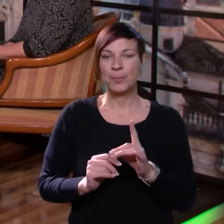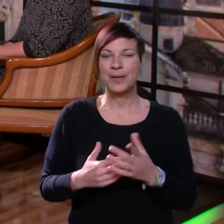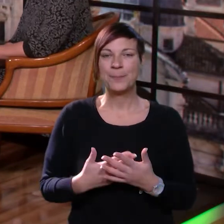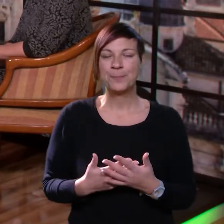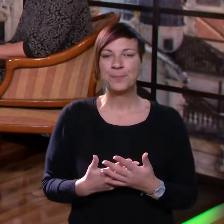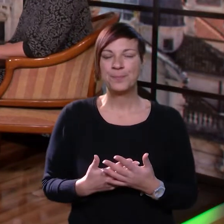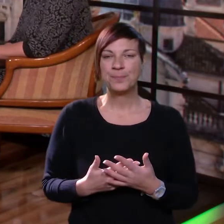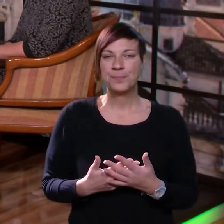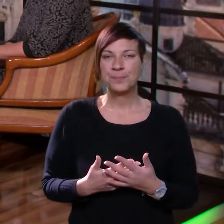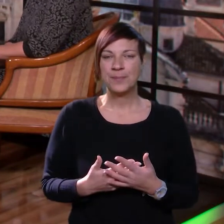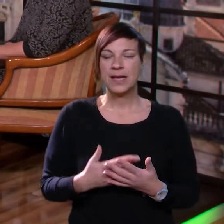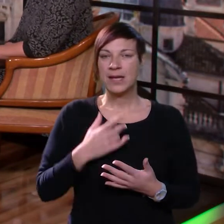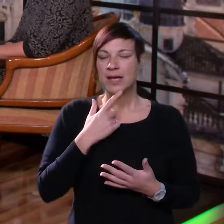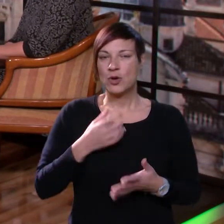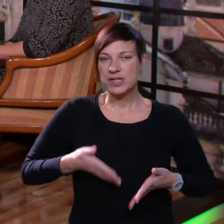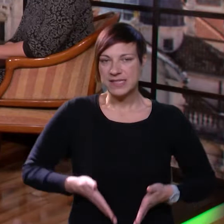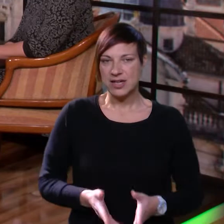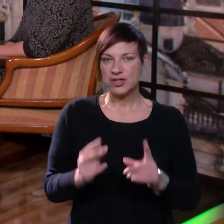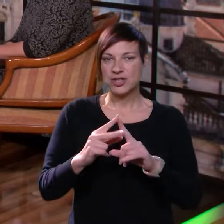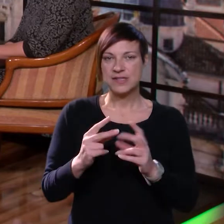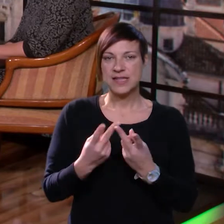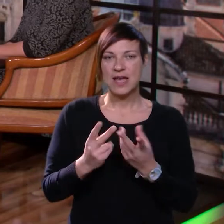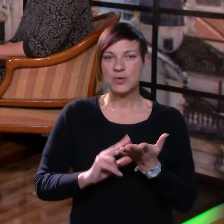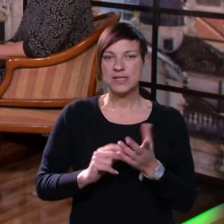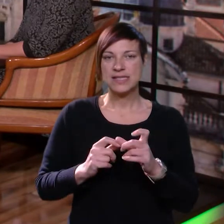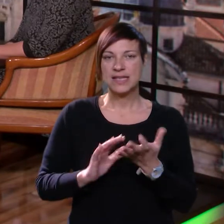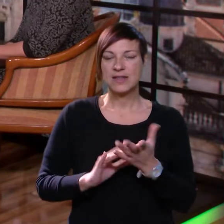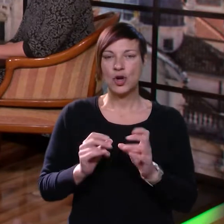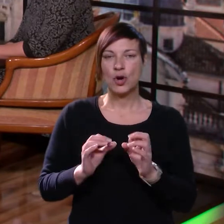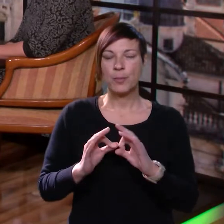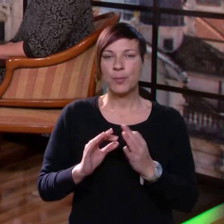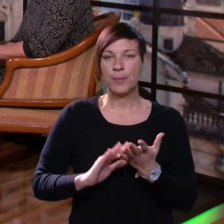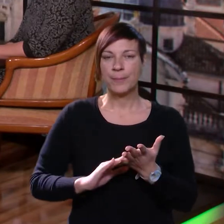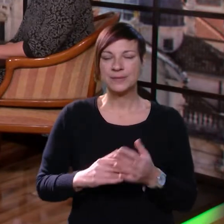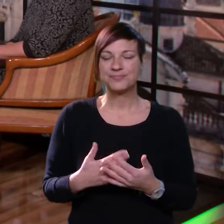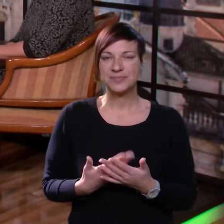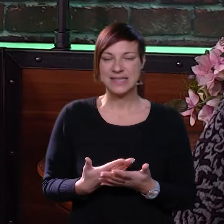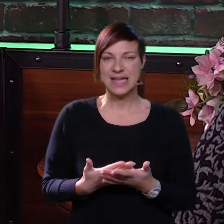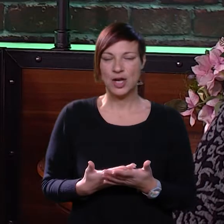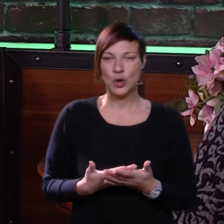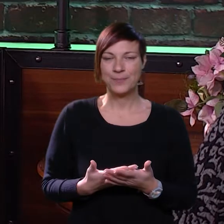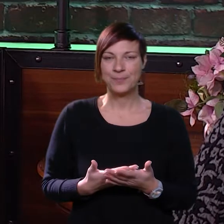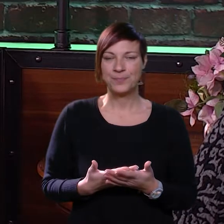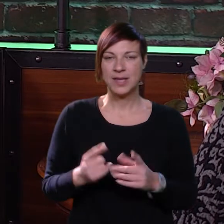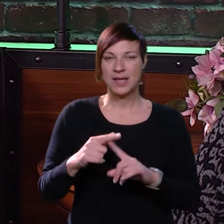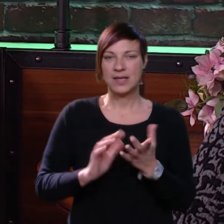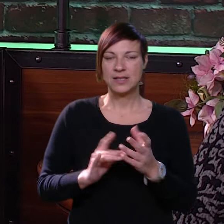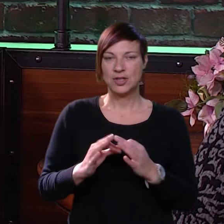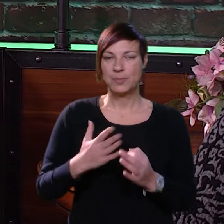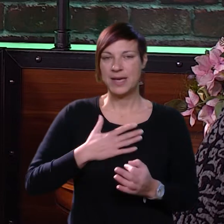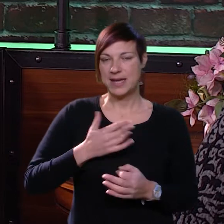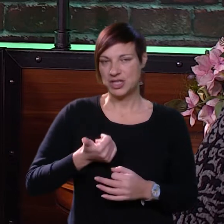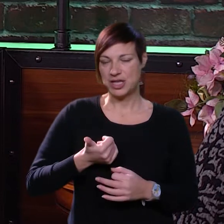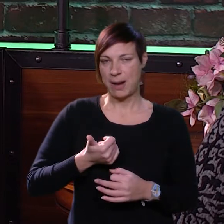sinu Tomi koji se rodio sa Downovim sindromom. Tako je, tako je. Toma